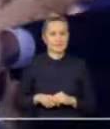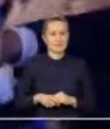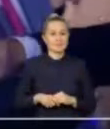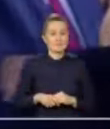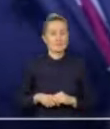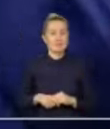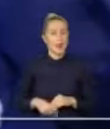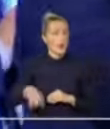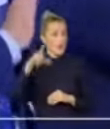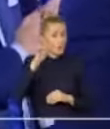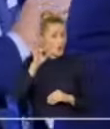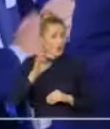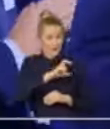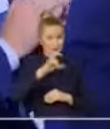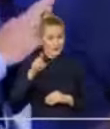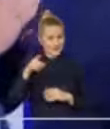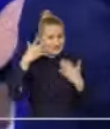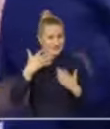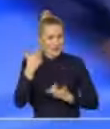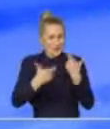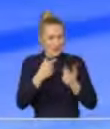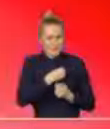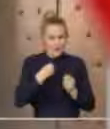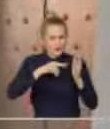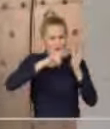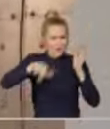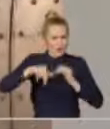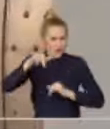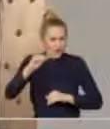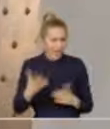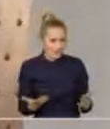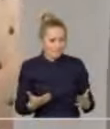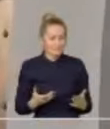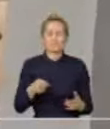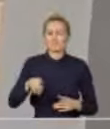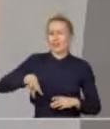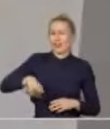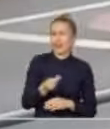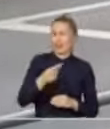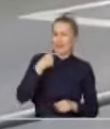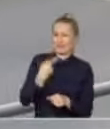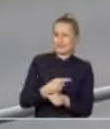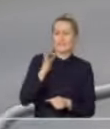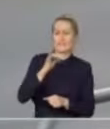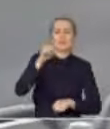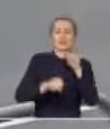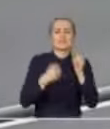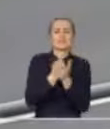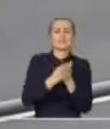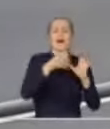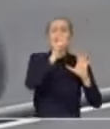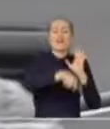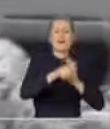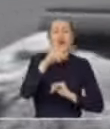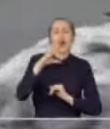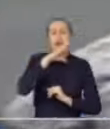Czy Platforma Obywatelska chce polexitu? Dziwne decyzje sędziów w sprawie milionera Leszka